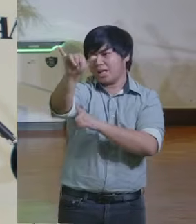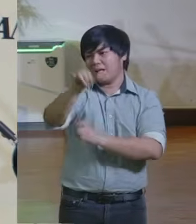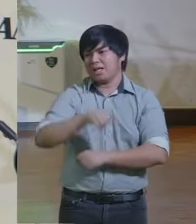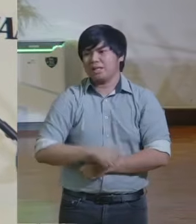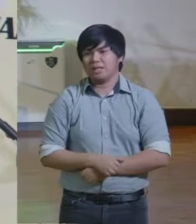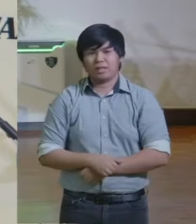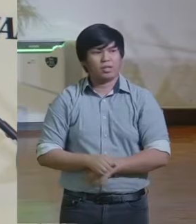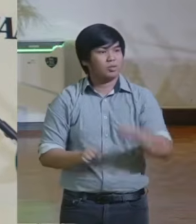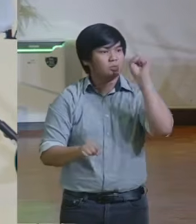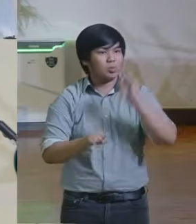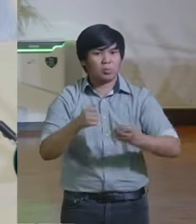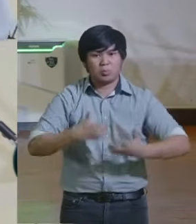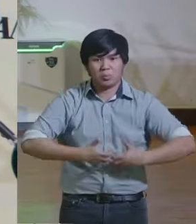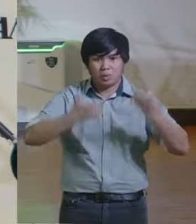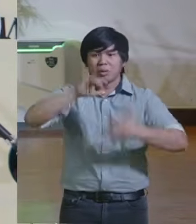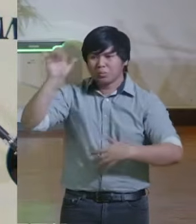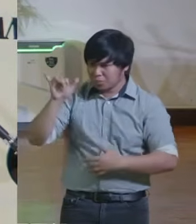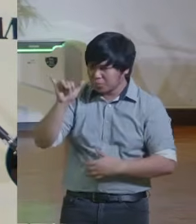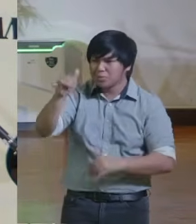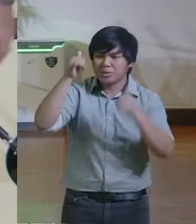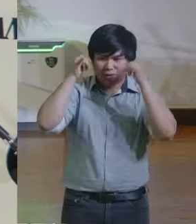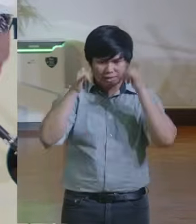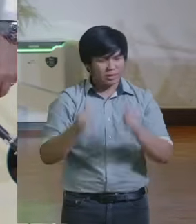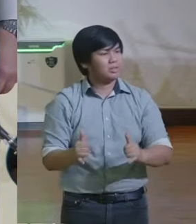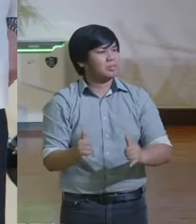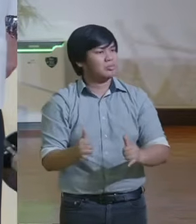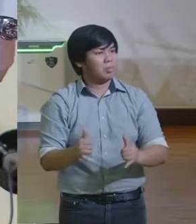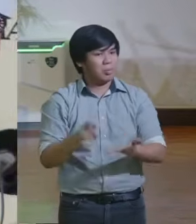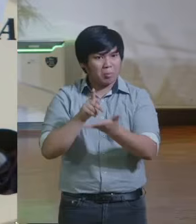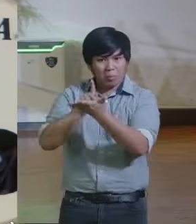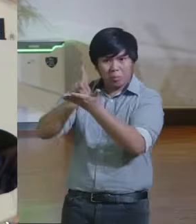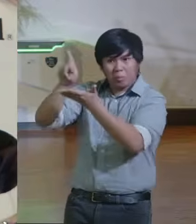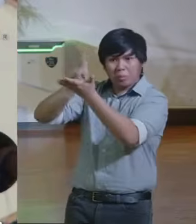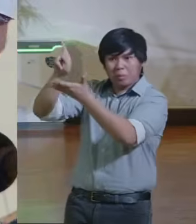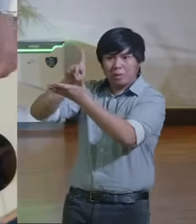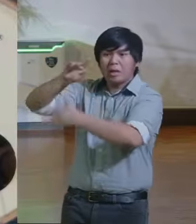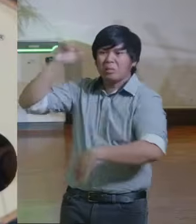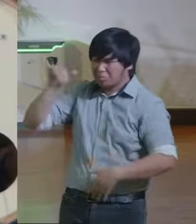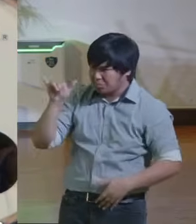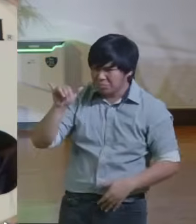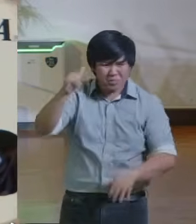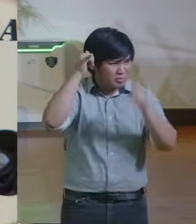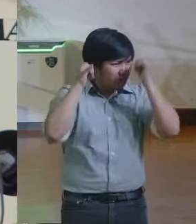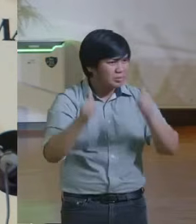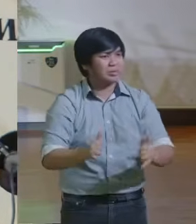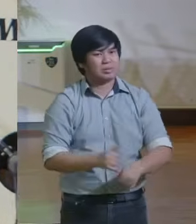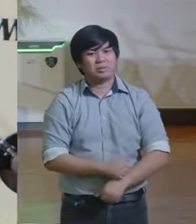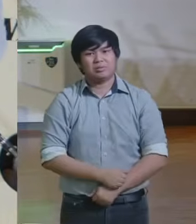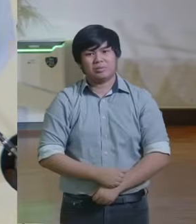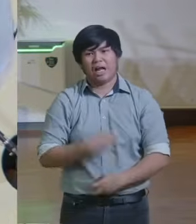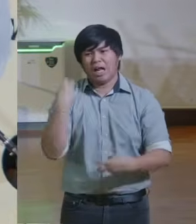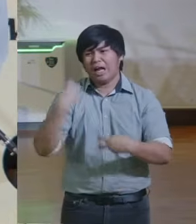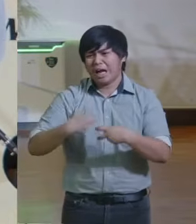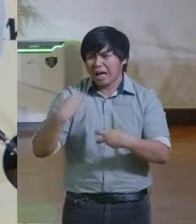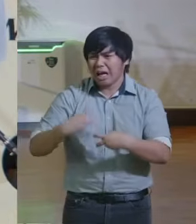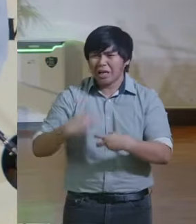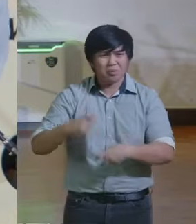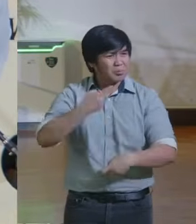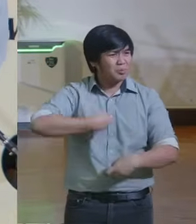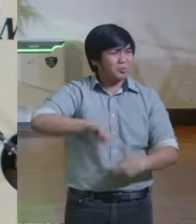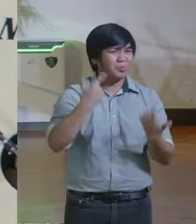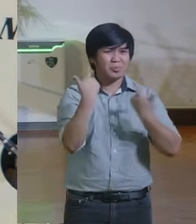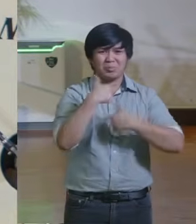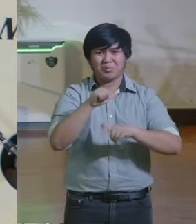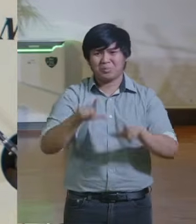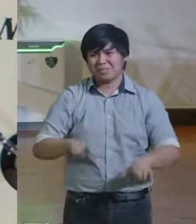ay eternal din. Para bayaran yon, kailangan na magbayad, eternal being din.